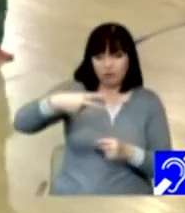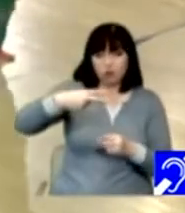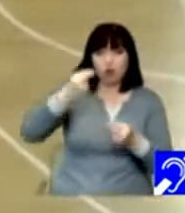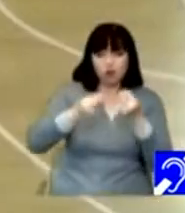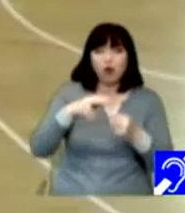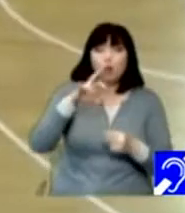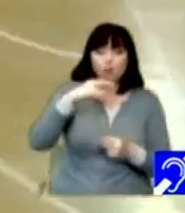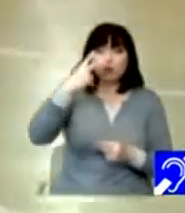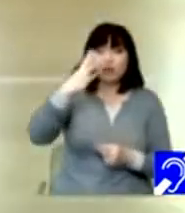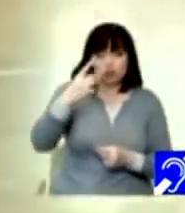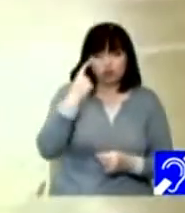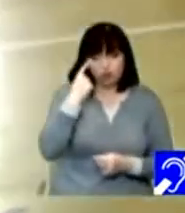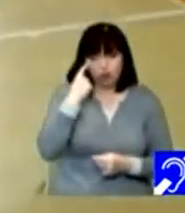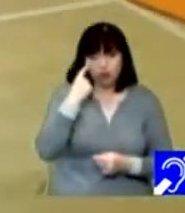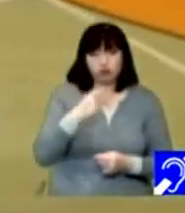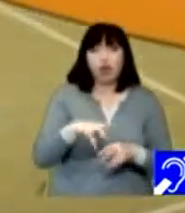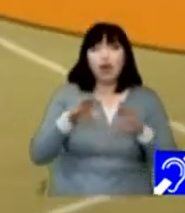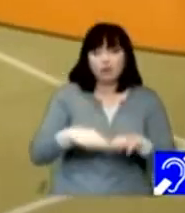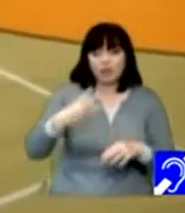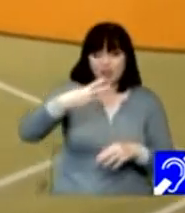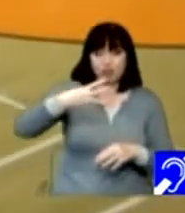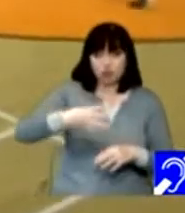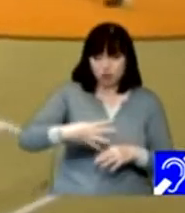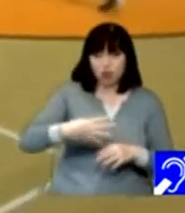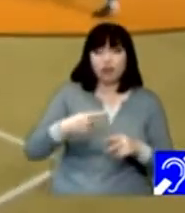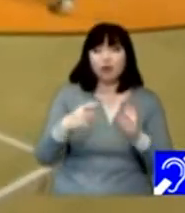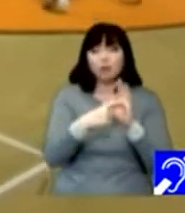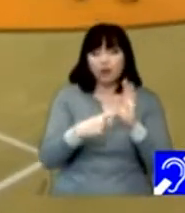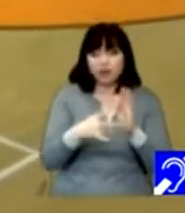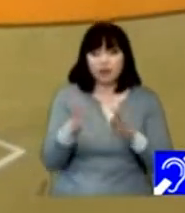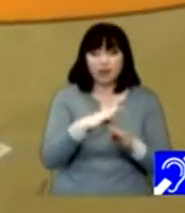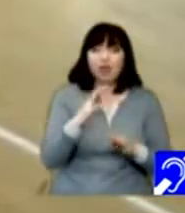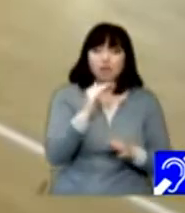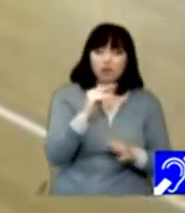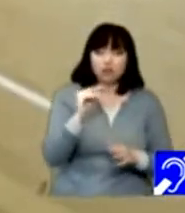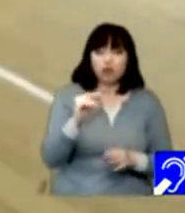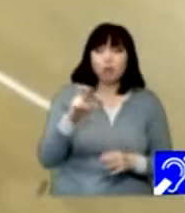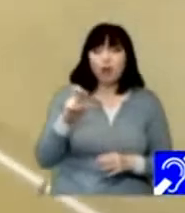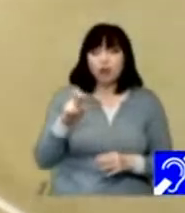câte 24 de puncte. Locurile 3 și 4 sunt împărțite de FC Balcan